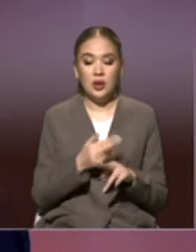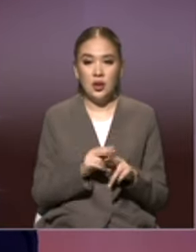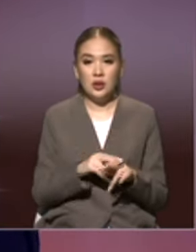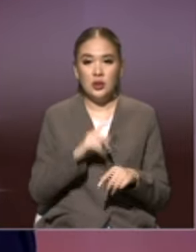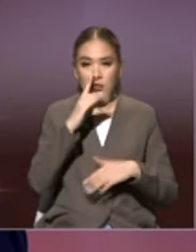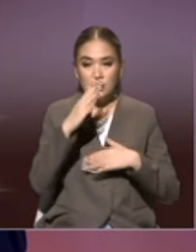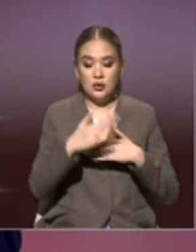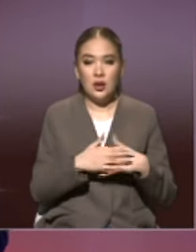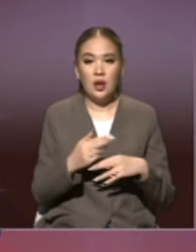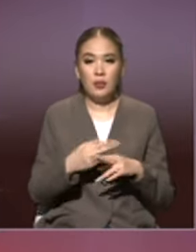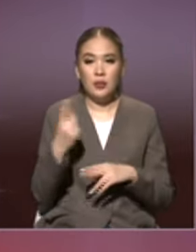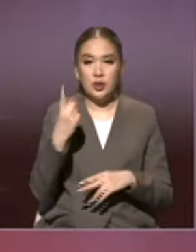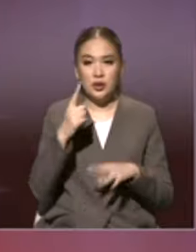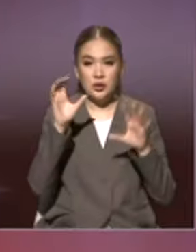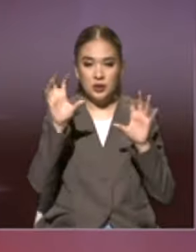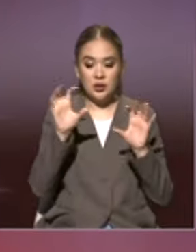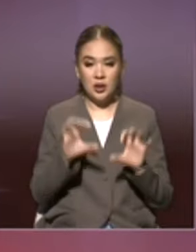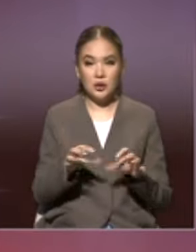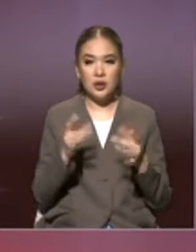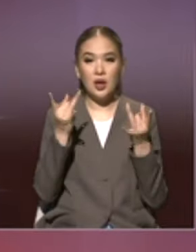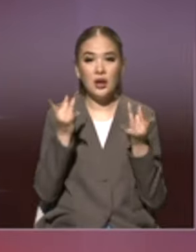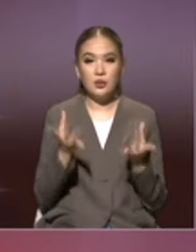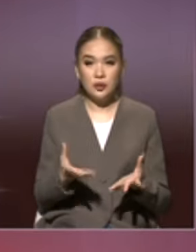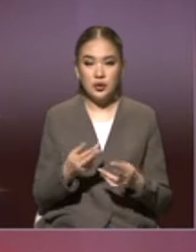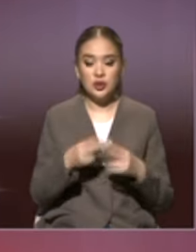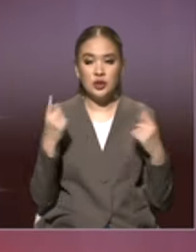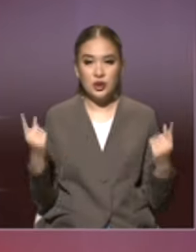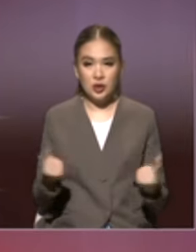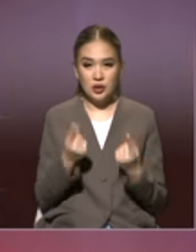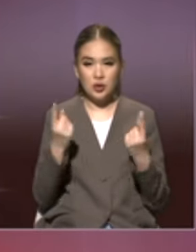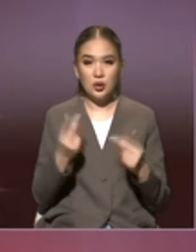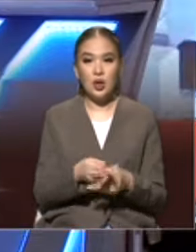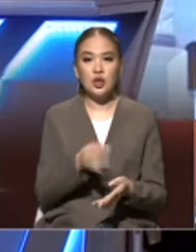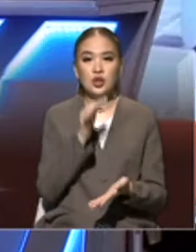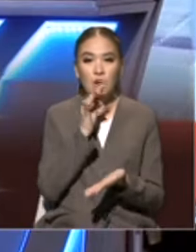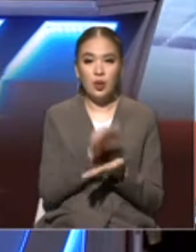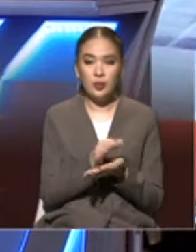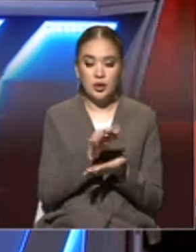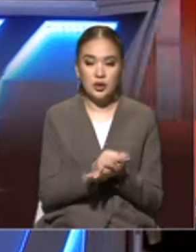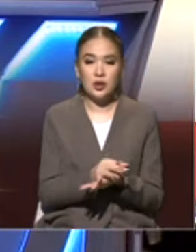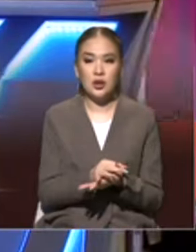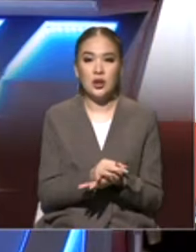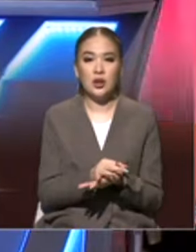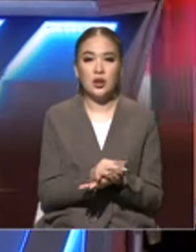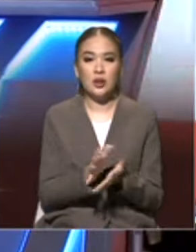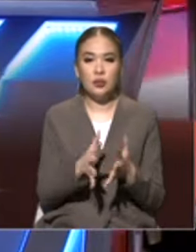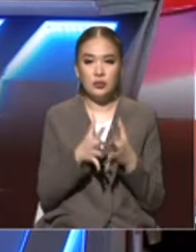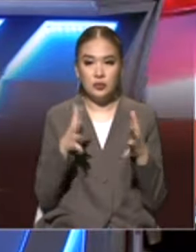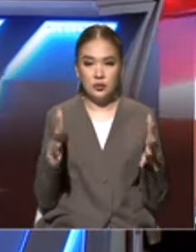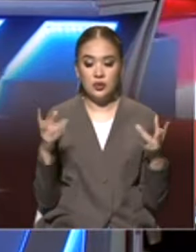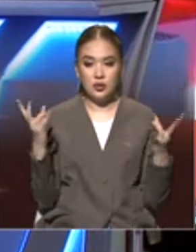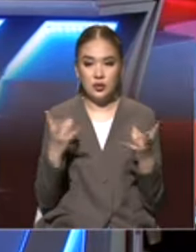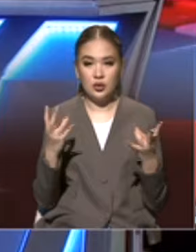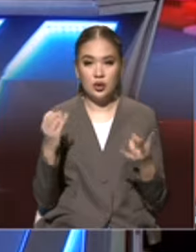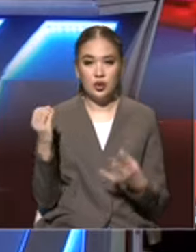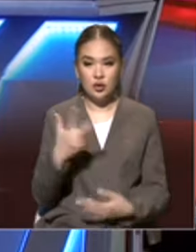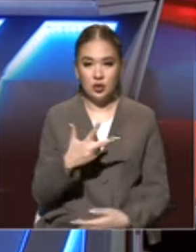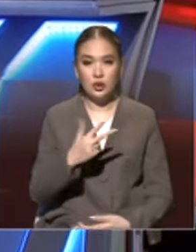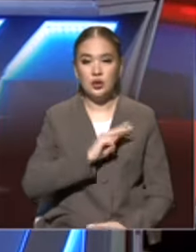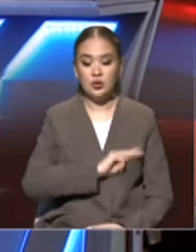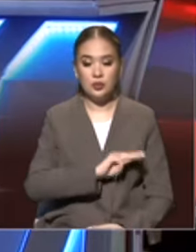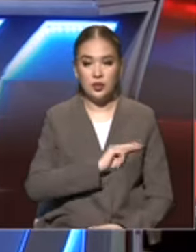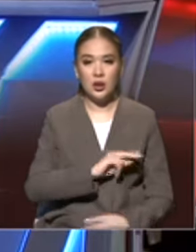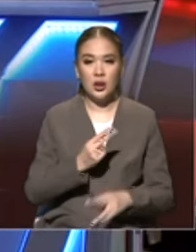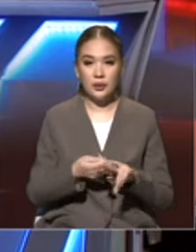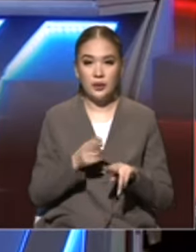мақсатымыз бірінші бұл заңды қарапайымдылық қылу, жеңілдету және жауапкершілікті арттыру. Осы үш қағидамен жұмыс істедік біз негізінде.